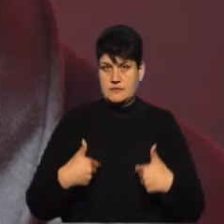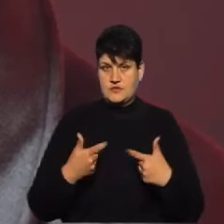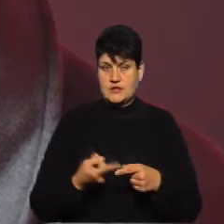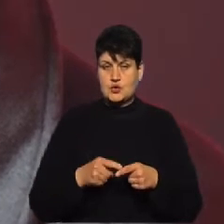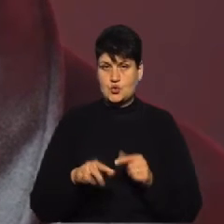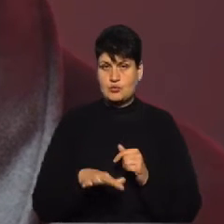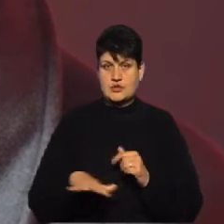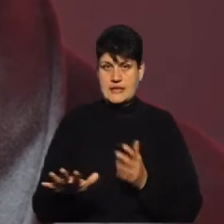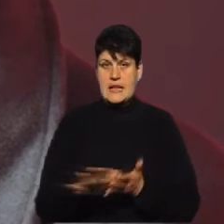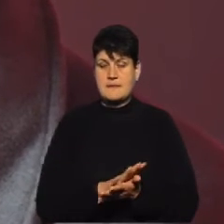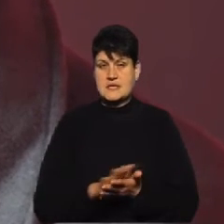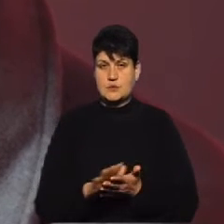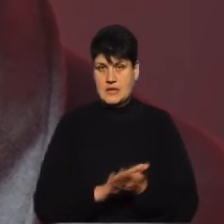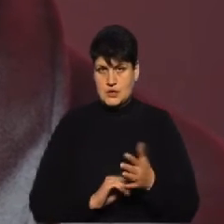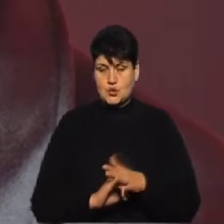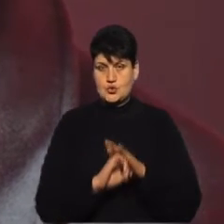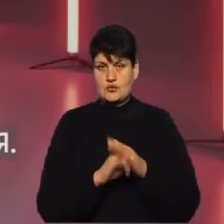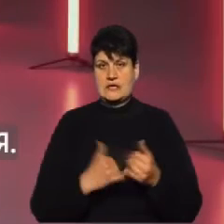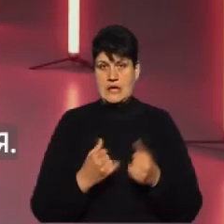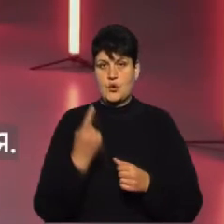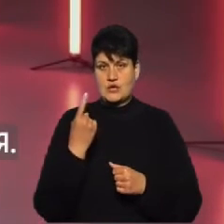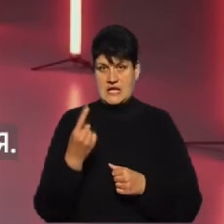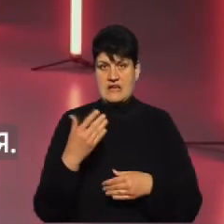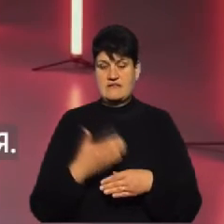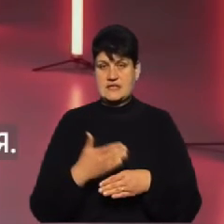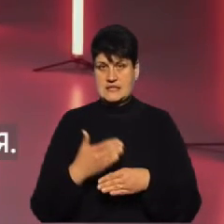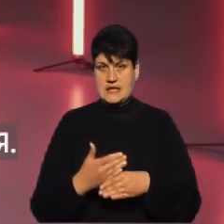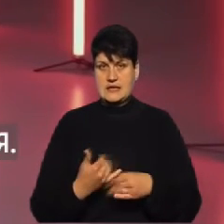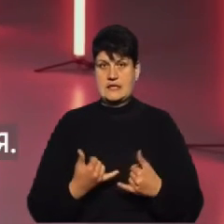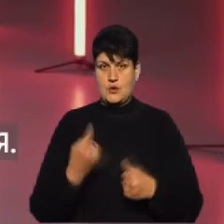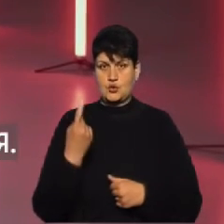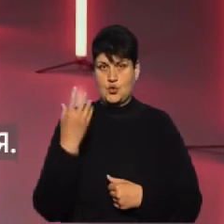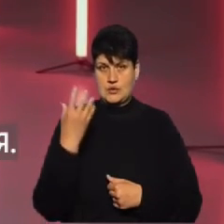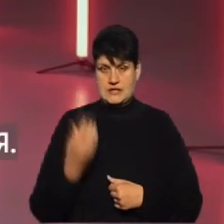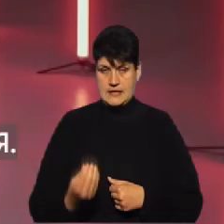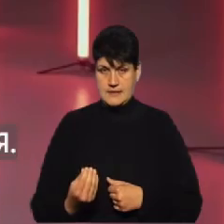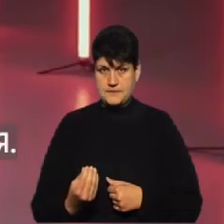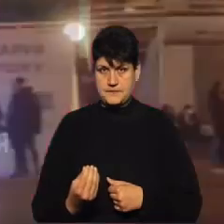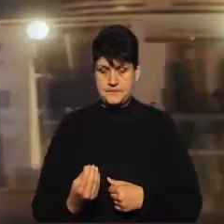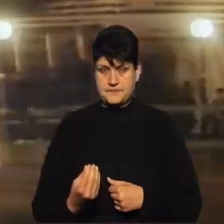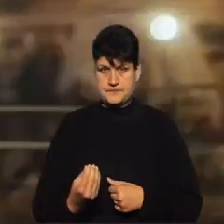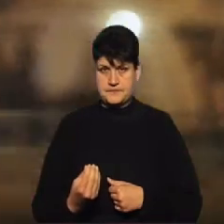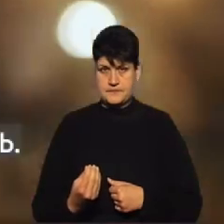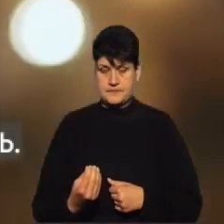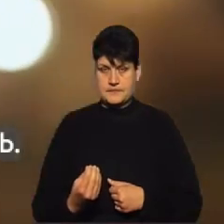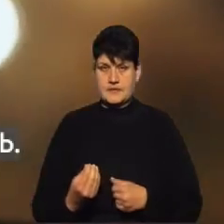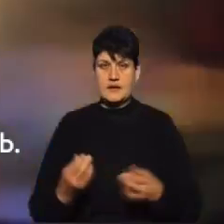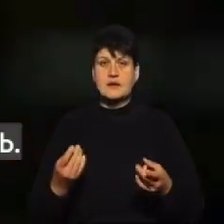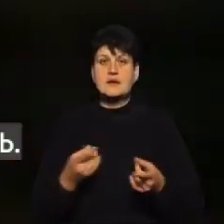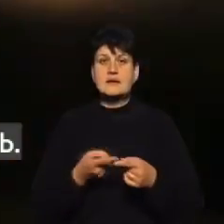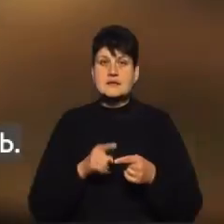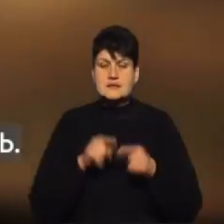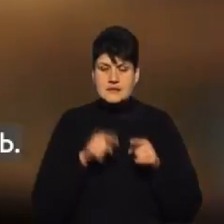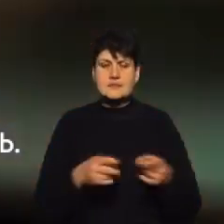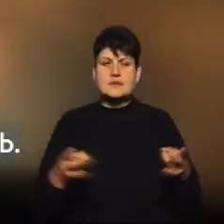для однієї вистави для одного дня. Зі стереотипами, звичайно, потрібно боротися. Таких, як